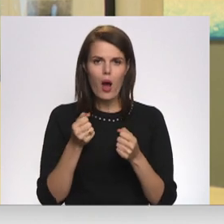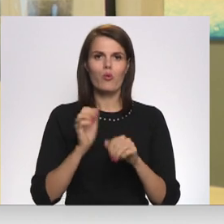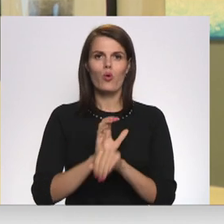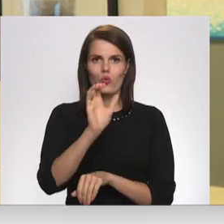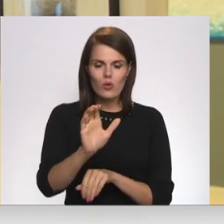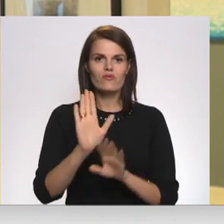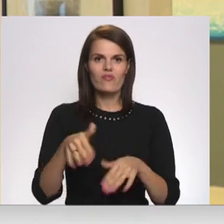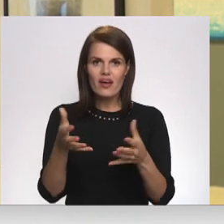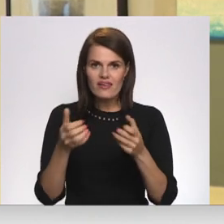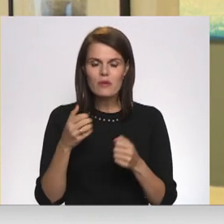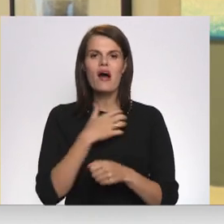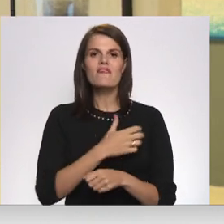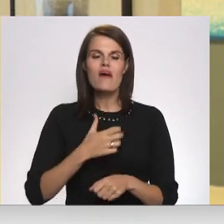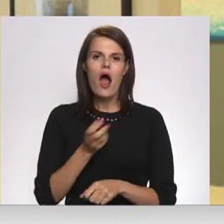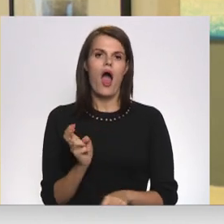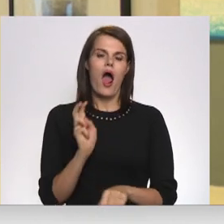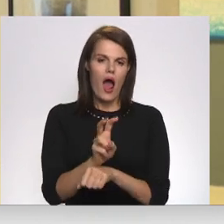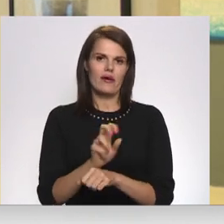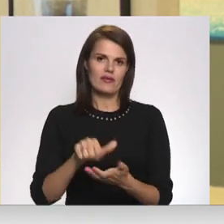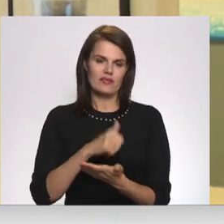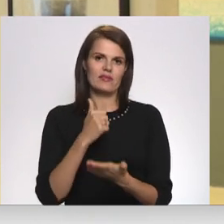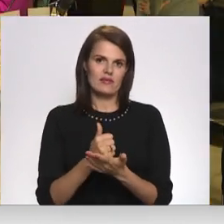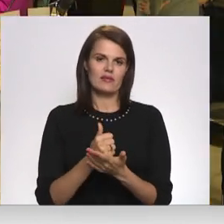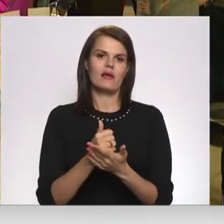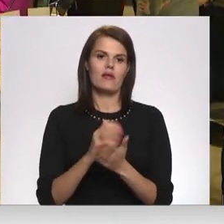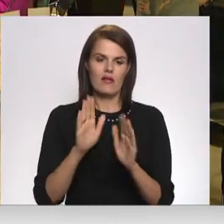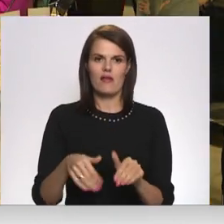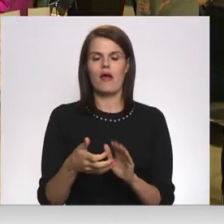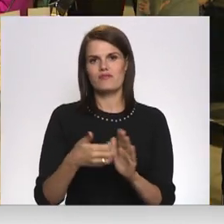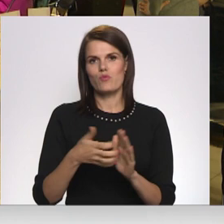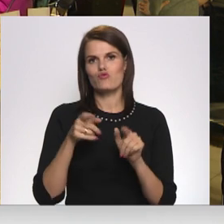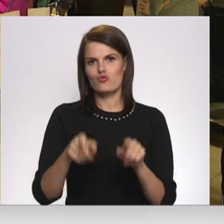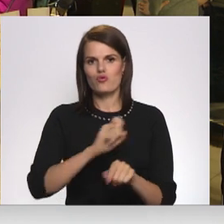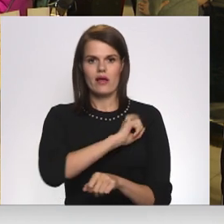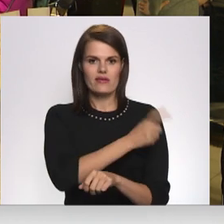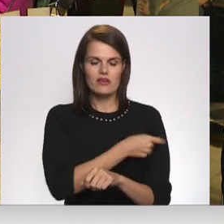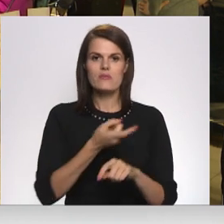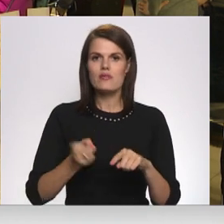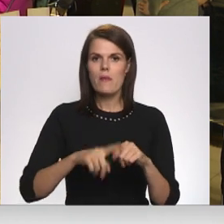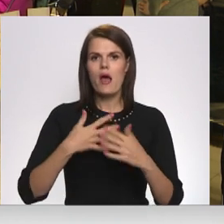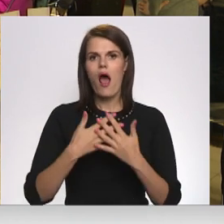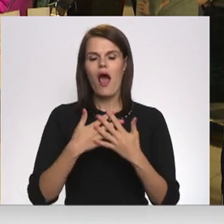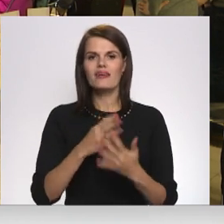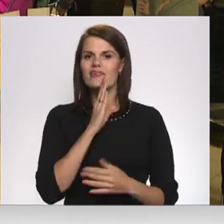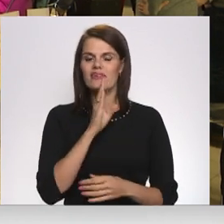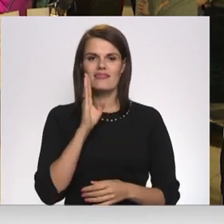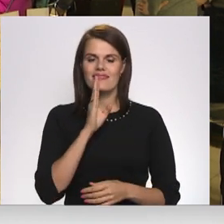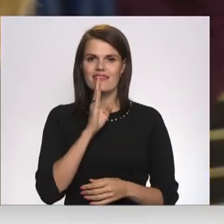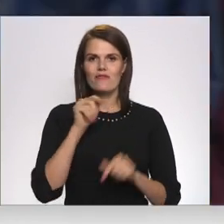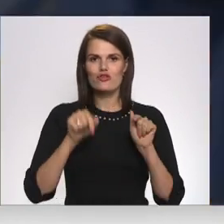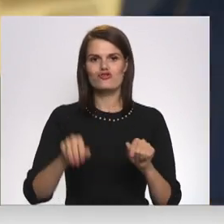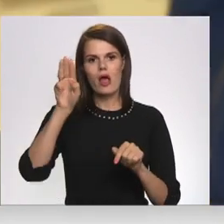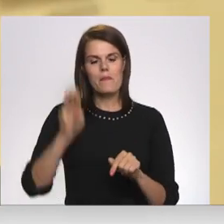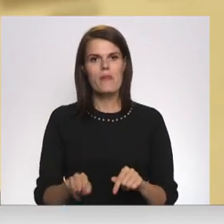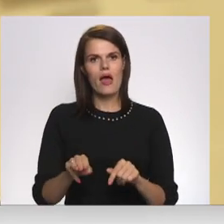vajag aiziet līdz šai iespējai. Tieši tādēļ arī aktīvas sievietes šajā mēnesī kļūst par